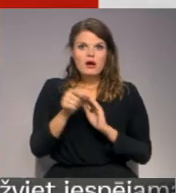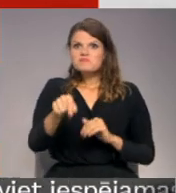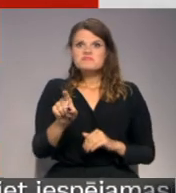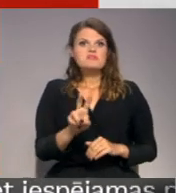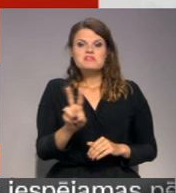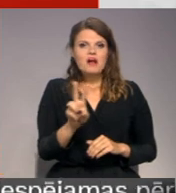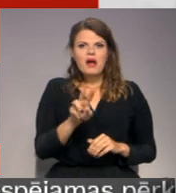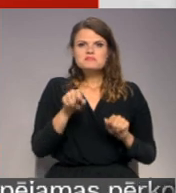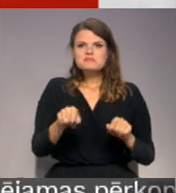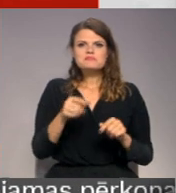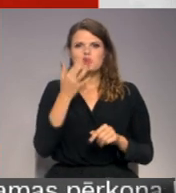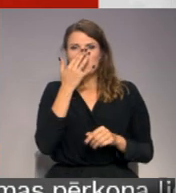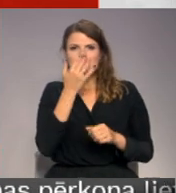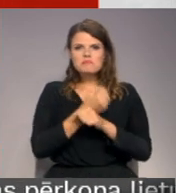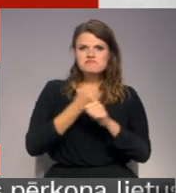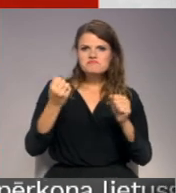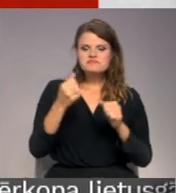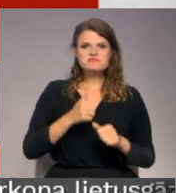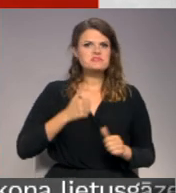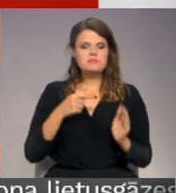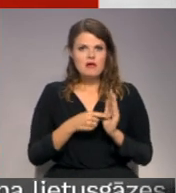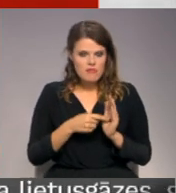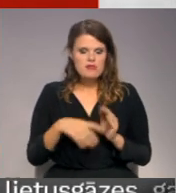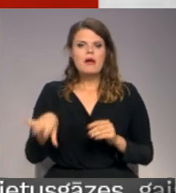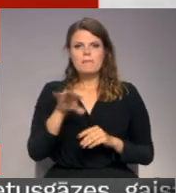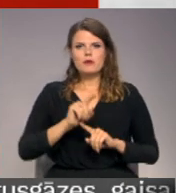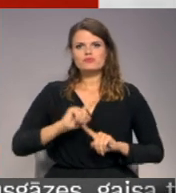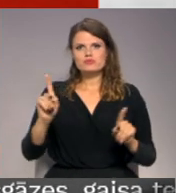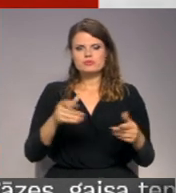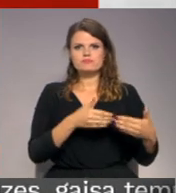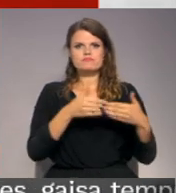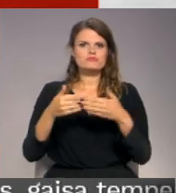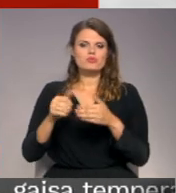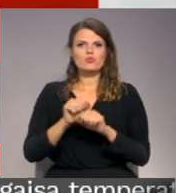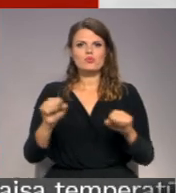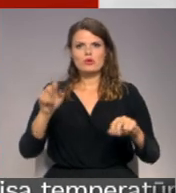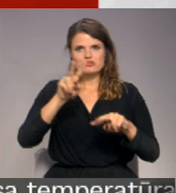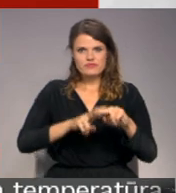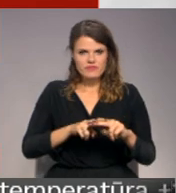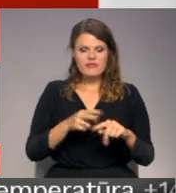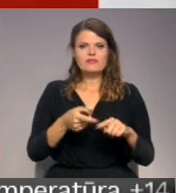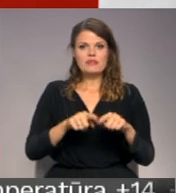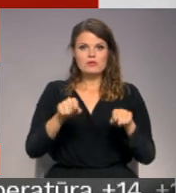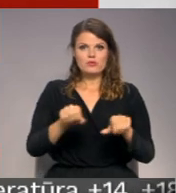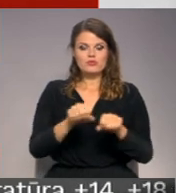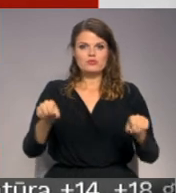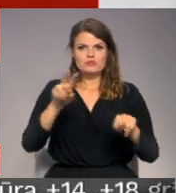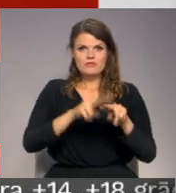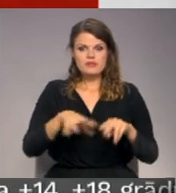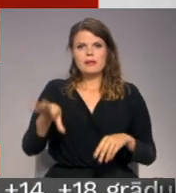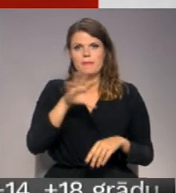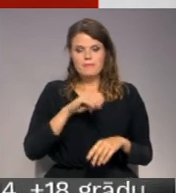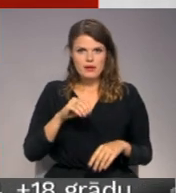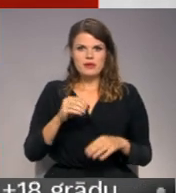konkrēti tas ir par lādiņu, tad mēs viņu transportējam uz drošu vietu, un tad šajā te drošajā vietā mēs arī